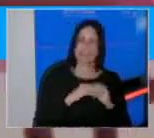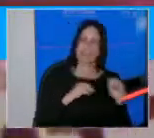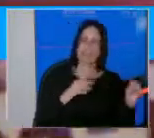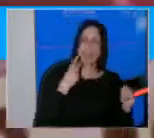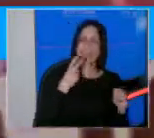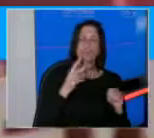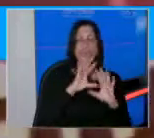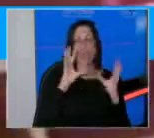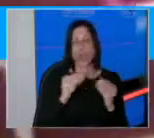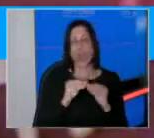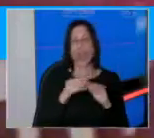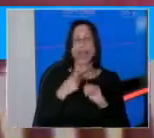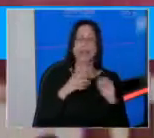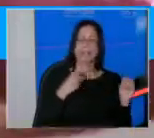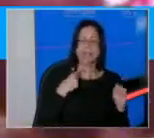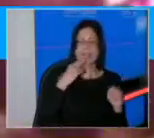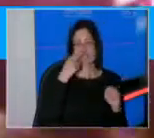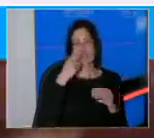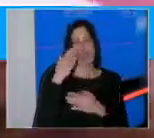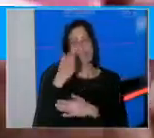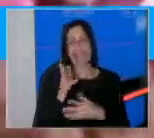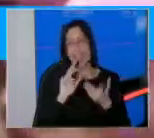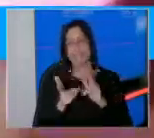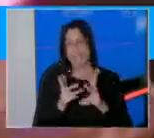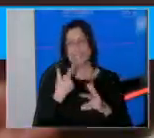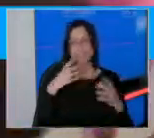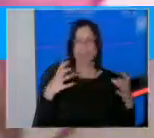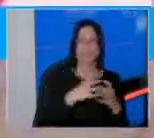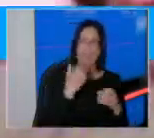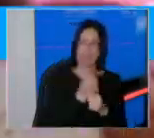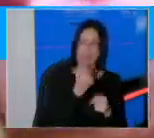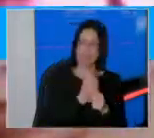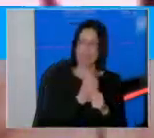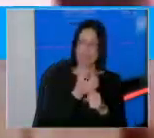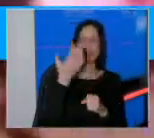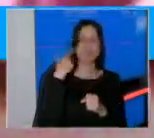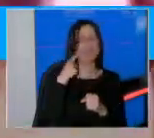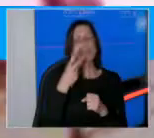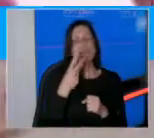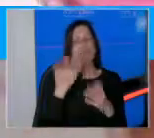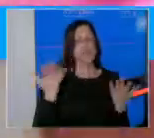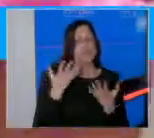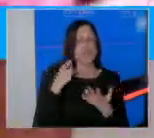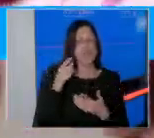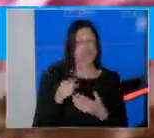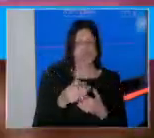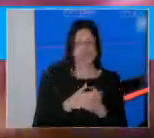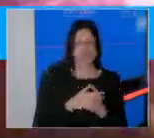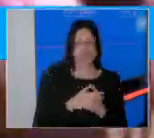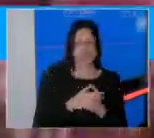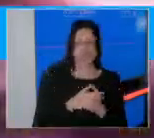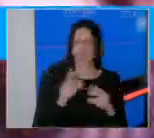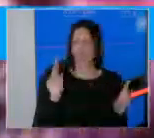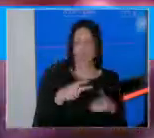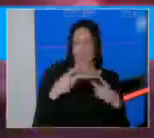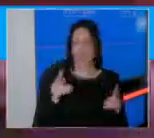שכל המזרחים שניסו להגיע למרץ ולמפלגת העבודה בגרסה הקודמת, מה קרה להם, ואי